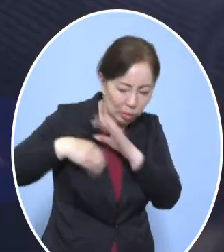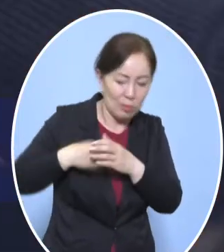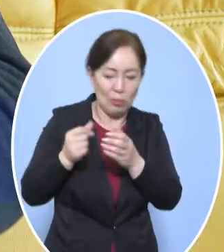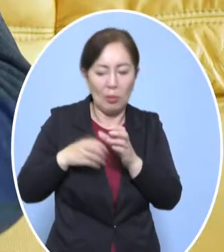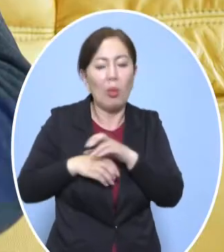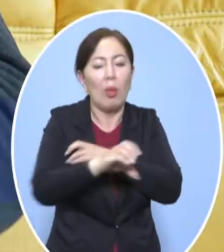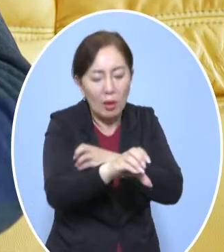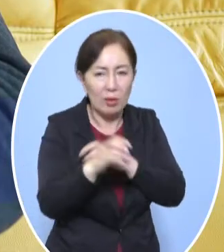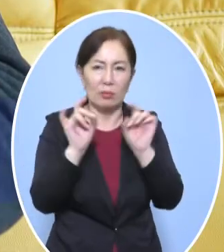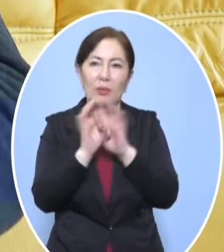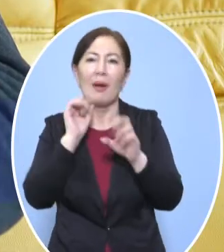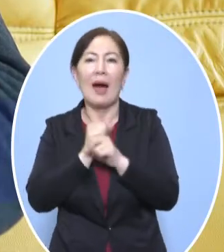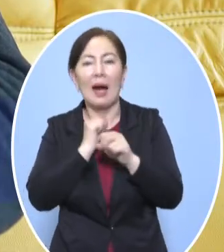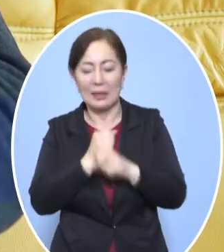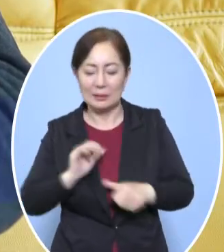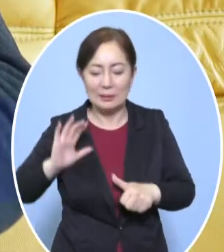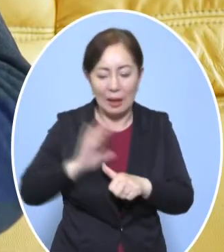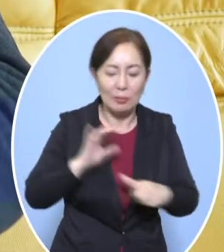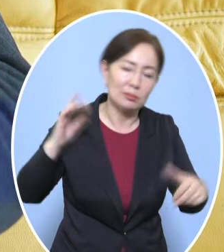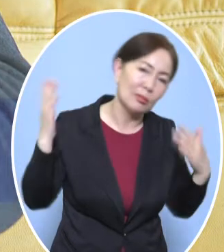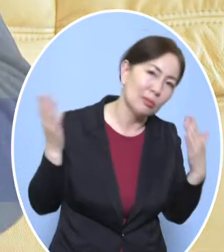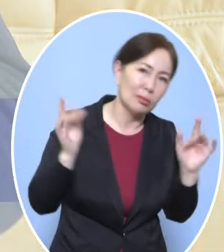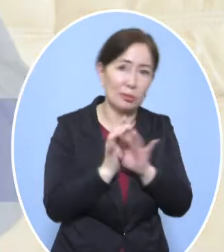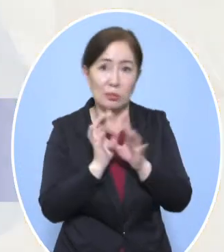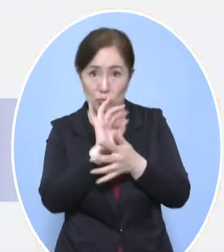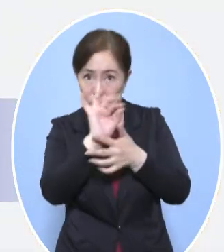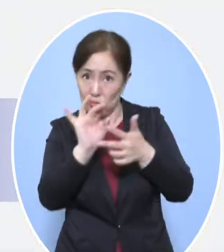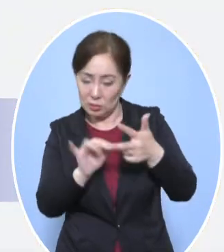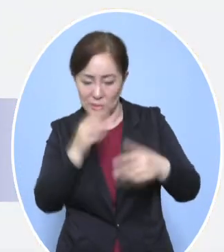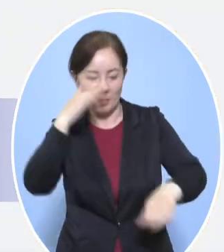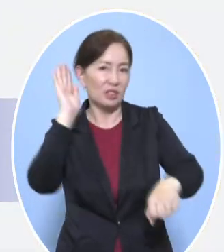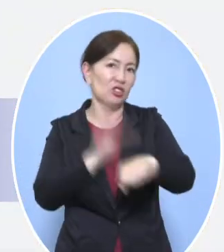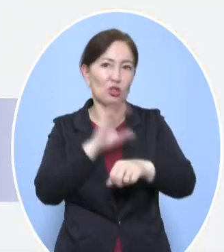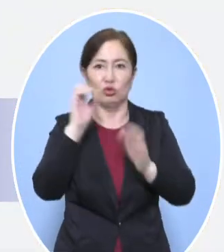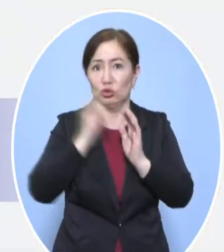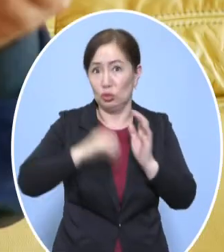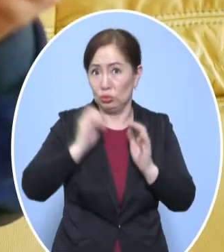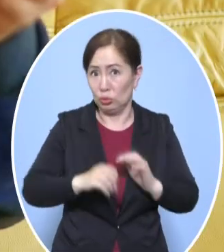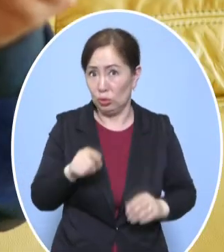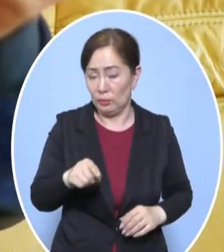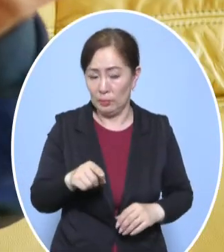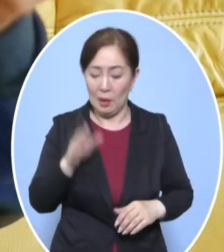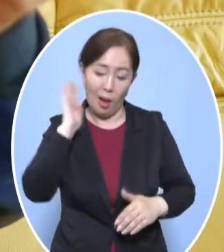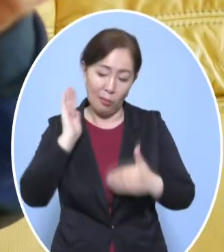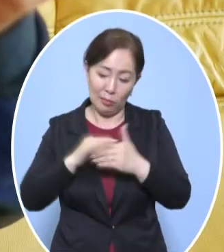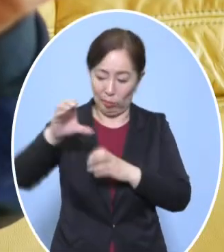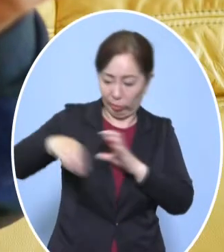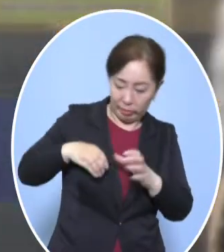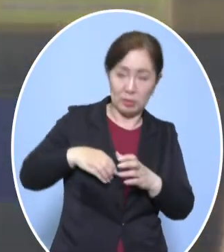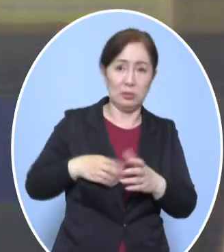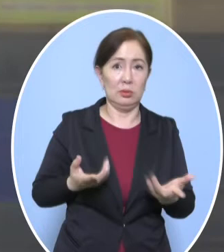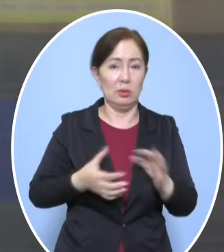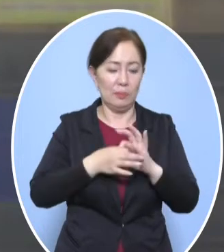авна, хахуул өгөн, албан тушаалаараа дарамтлан ийм явдлыг засах ёстой. Тэр хүн нэг авилга авцсанаас